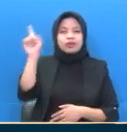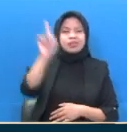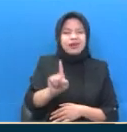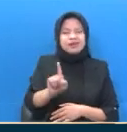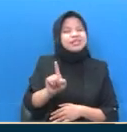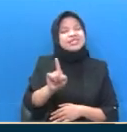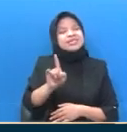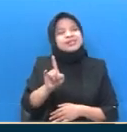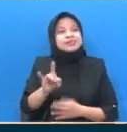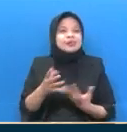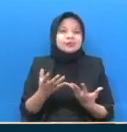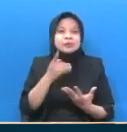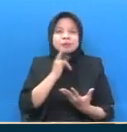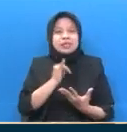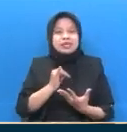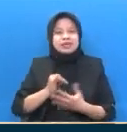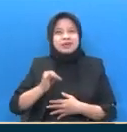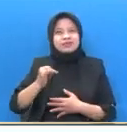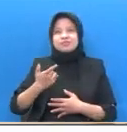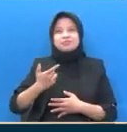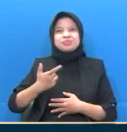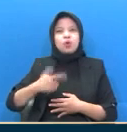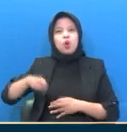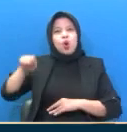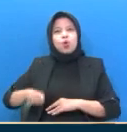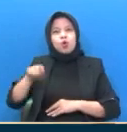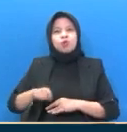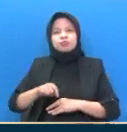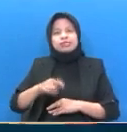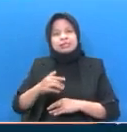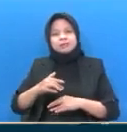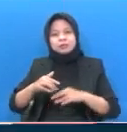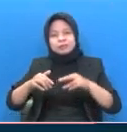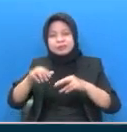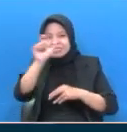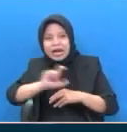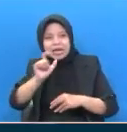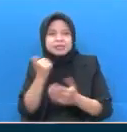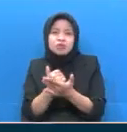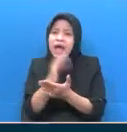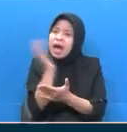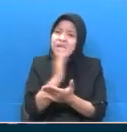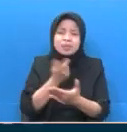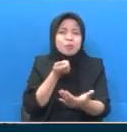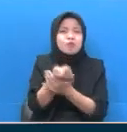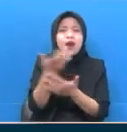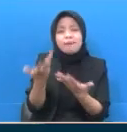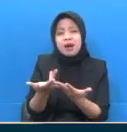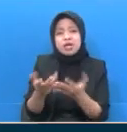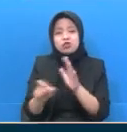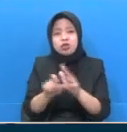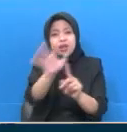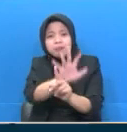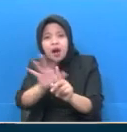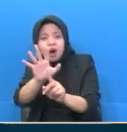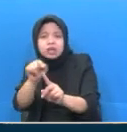seolah penegak hukum masih mencari motifnya apa, dari kehidupan keseharian